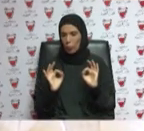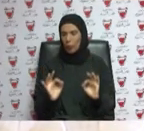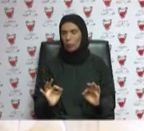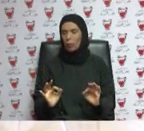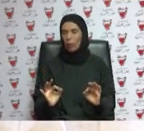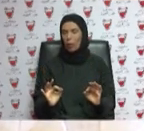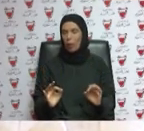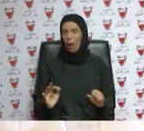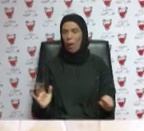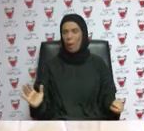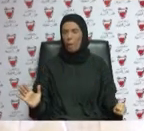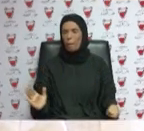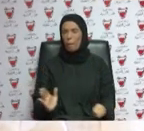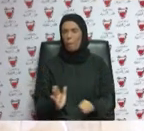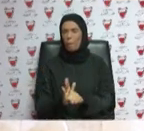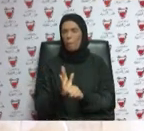وزارة العمل